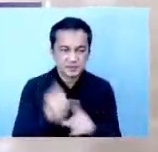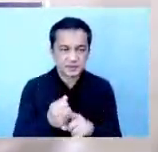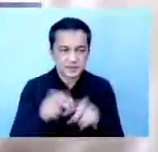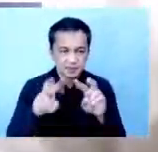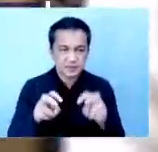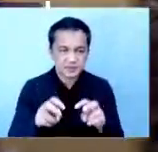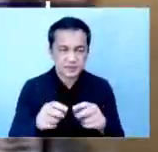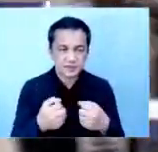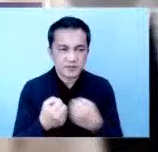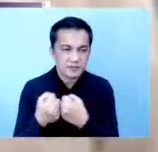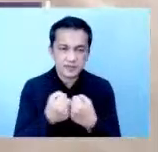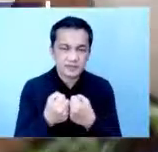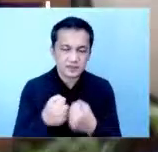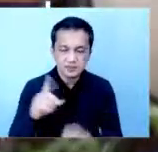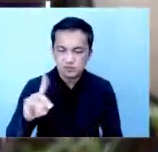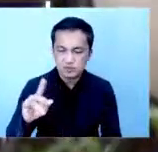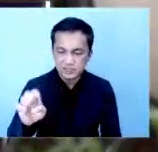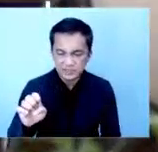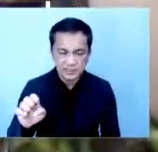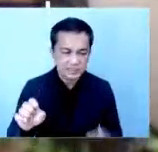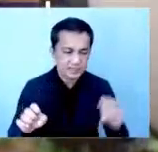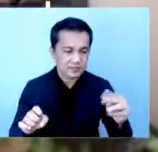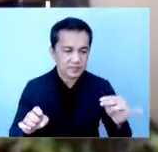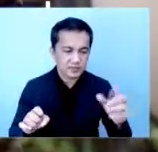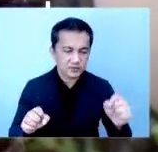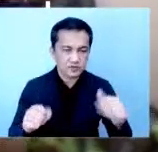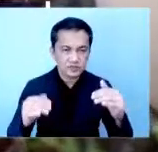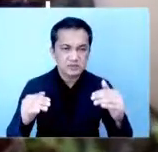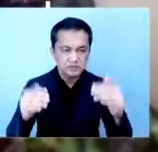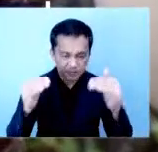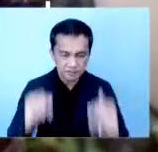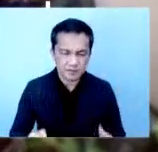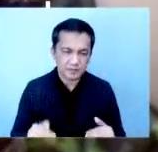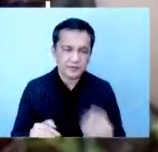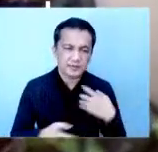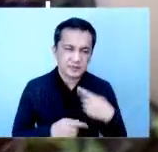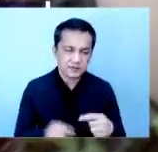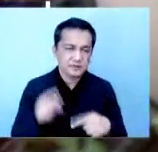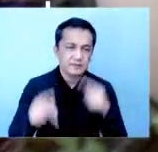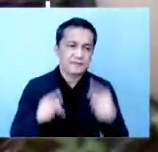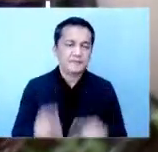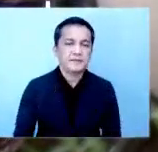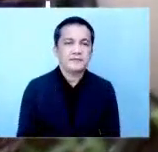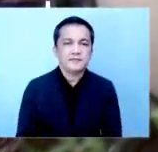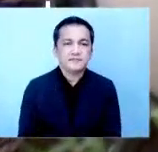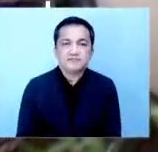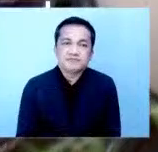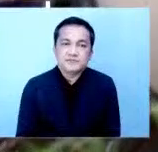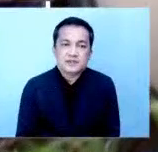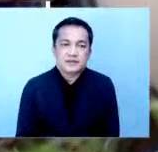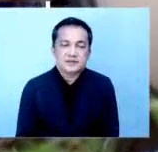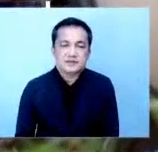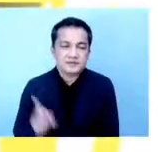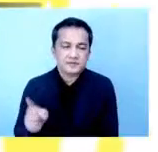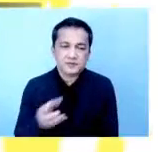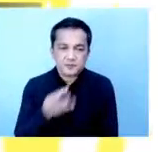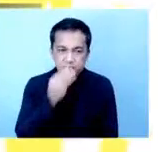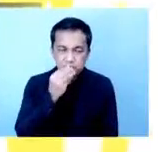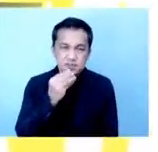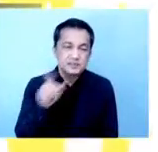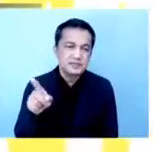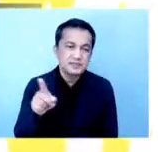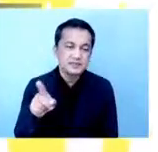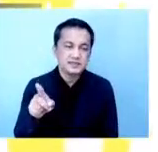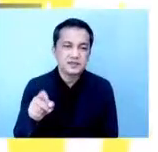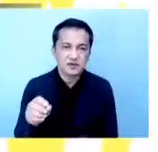banggaan ng mga Duterte at Marcos sa pagbaba ng tiwala sa kanila ng publiko. Wala pa namang pahayag tungkol dito ang palasyo at ang